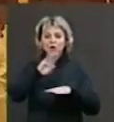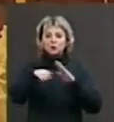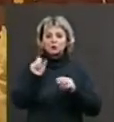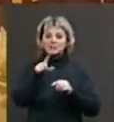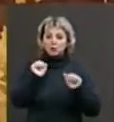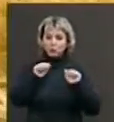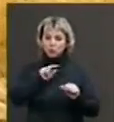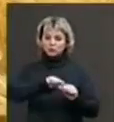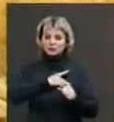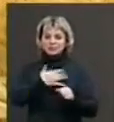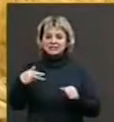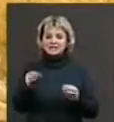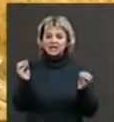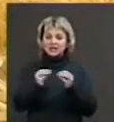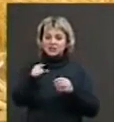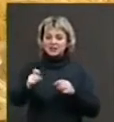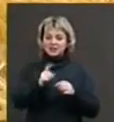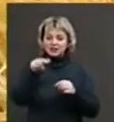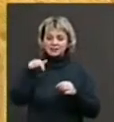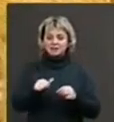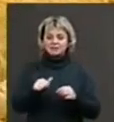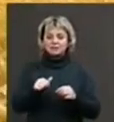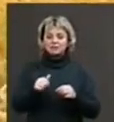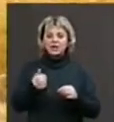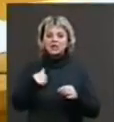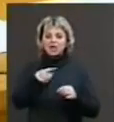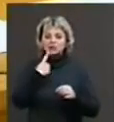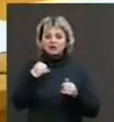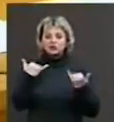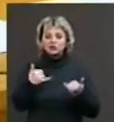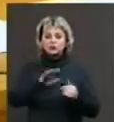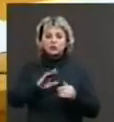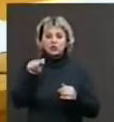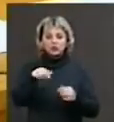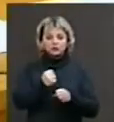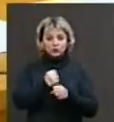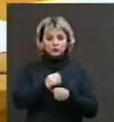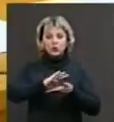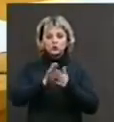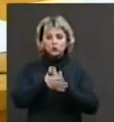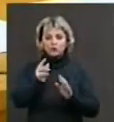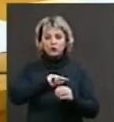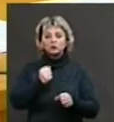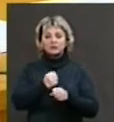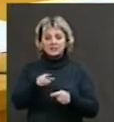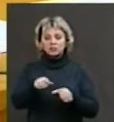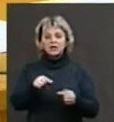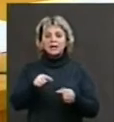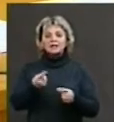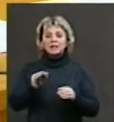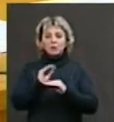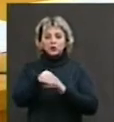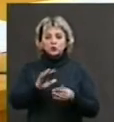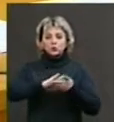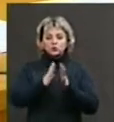заказ могут работать несколько десятков хозяйств. Я же говорю сегодня о том, чтобы создать условия для работы людей, создать